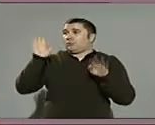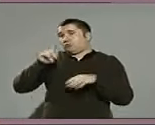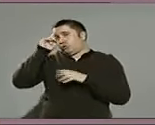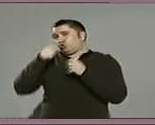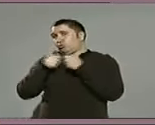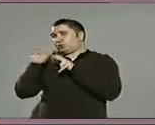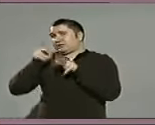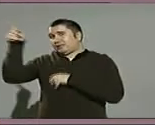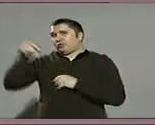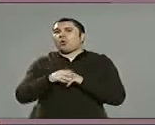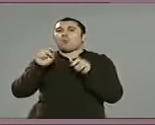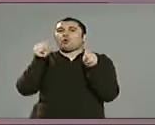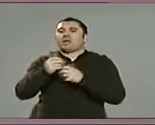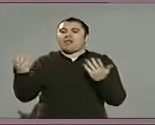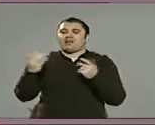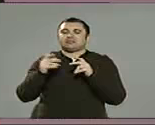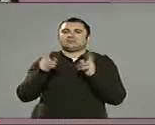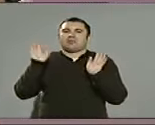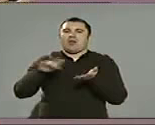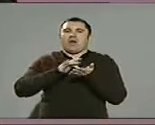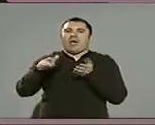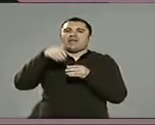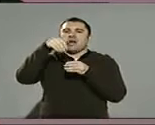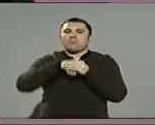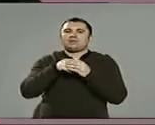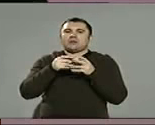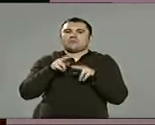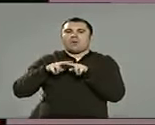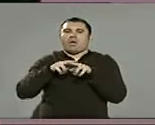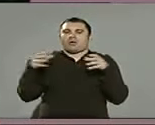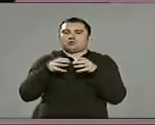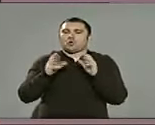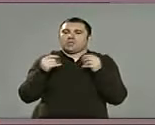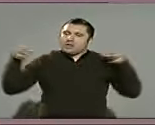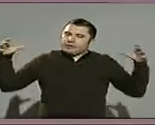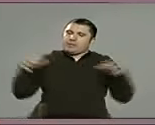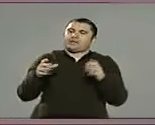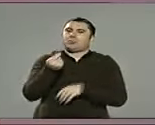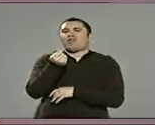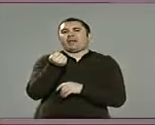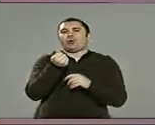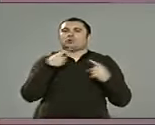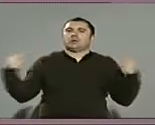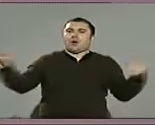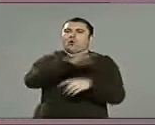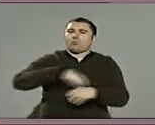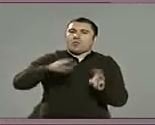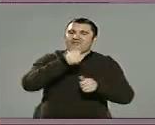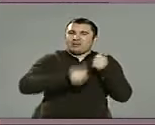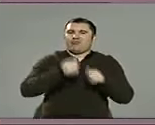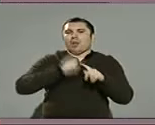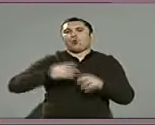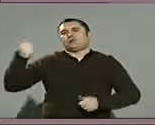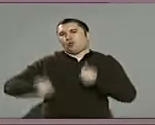Modell eines reinen Binnenmarktes und eines gemeinsamen Währungsraums, in dem vor allem Wettbewerb und Konkurrenz herrschen